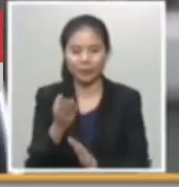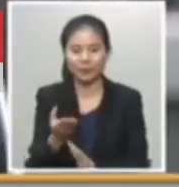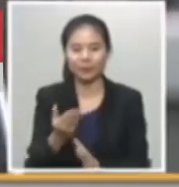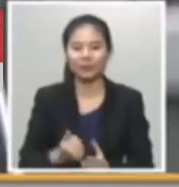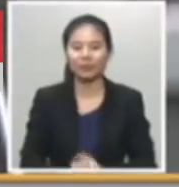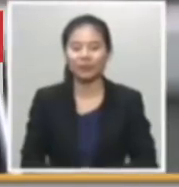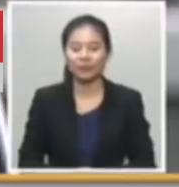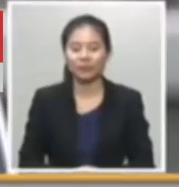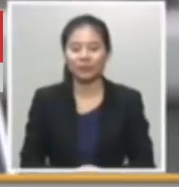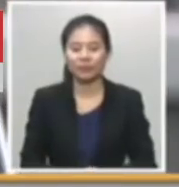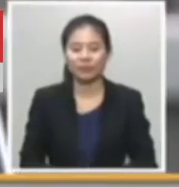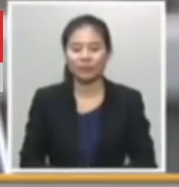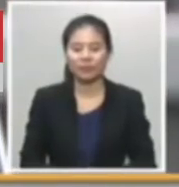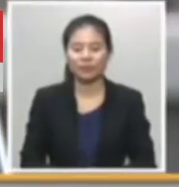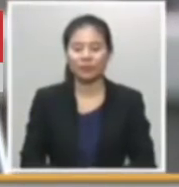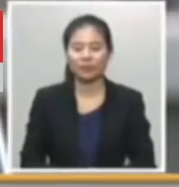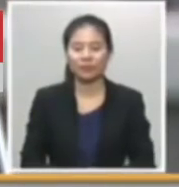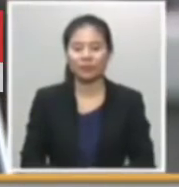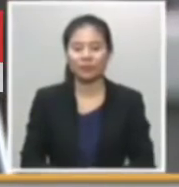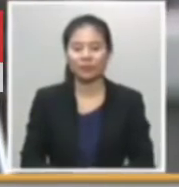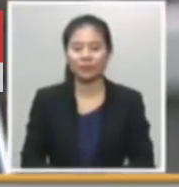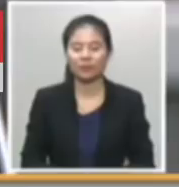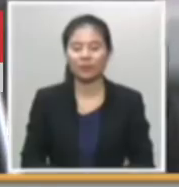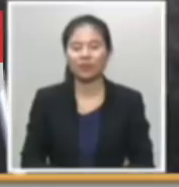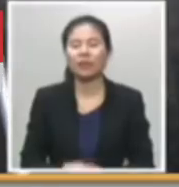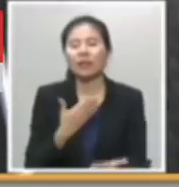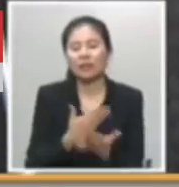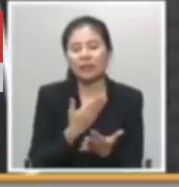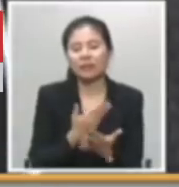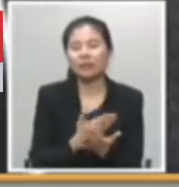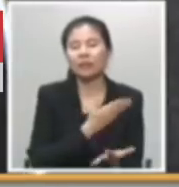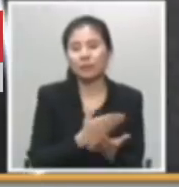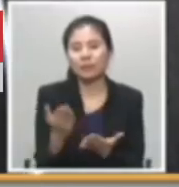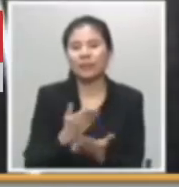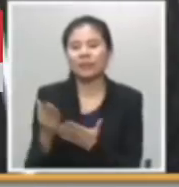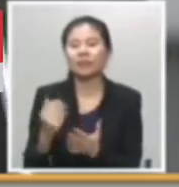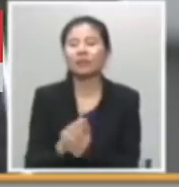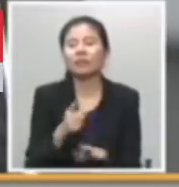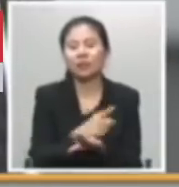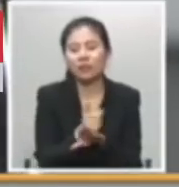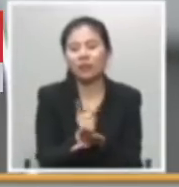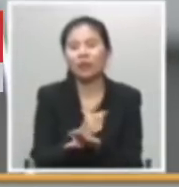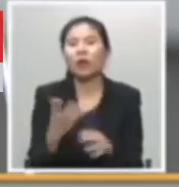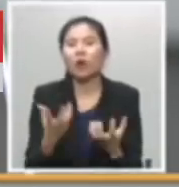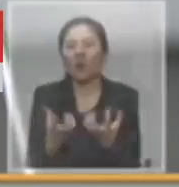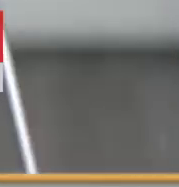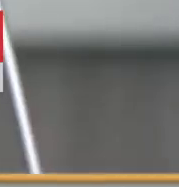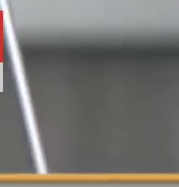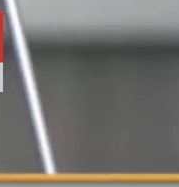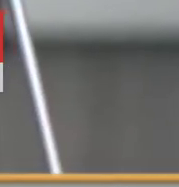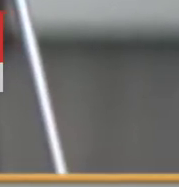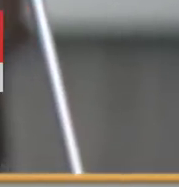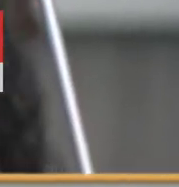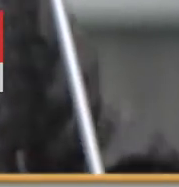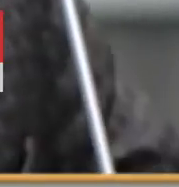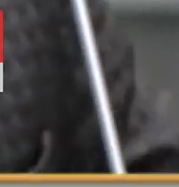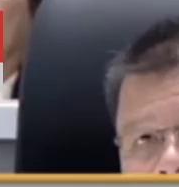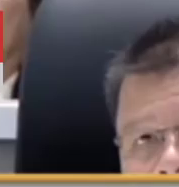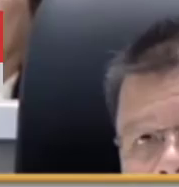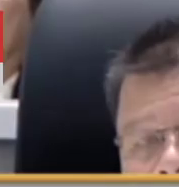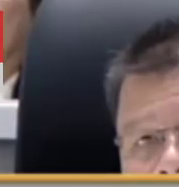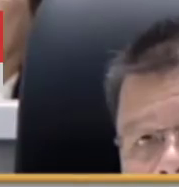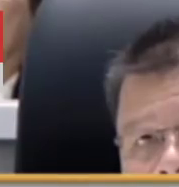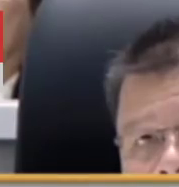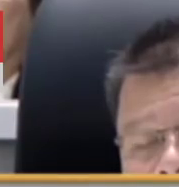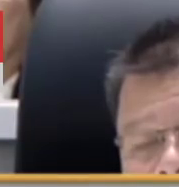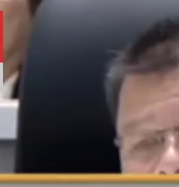เป็นไปได้ไหมครับอย่าเอาเงินไปซื้อเอาสินค้าเกษตรไปแลกเลยเอ็งอยากได้เครื่องบินอยากได้ร